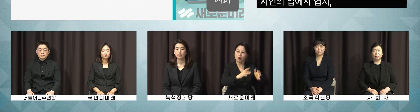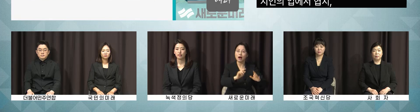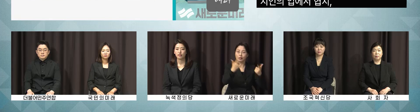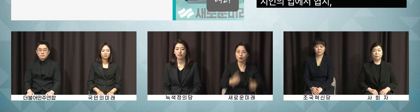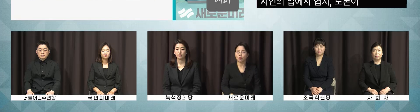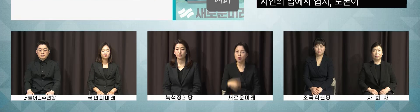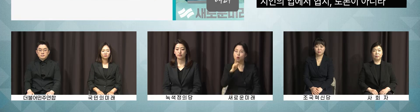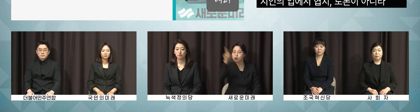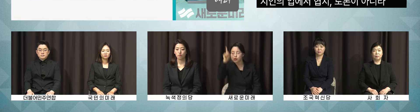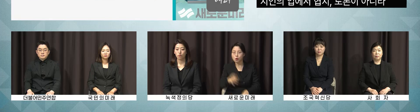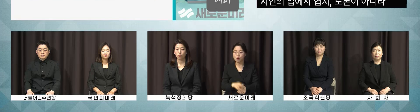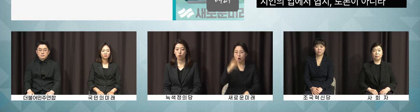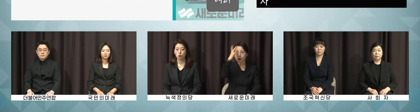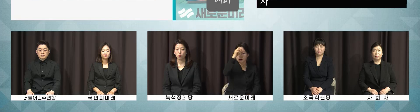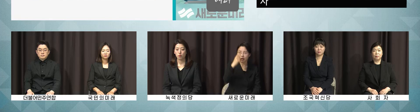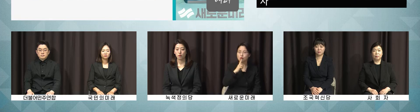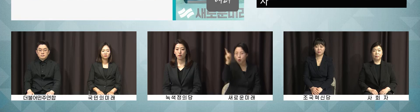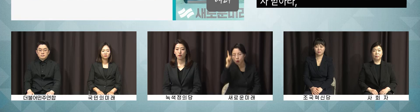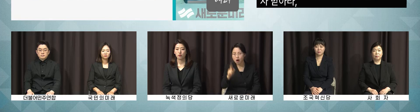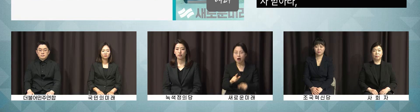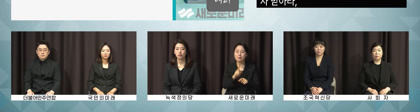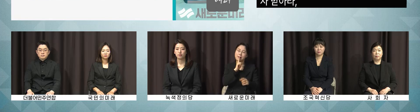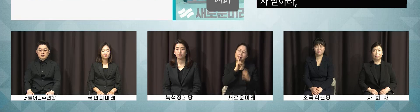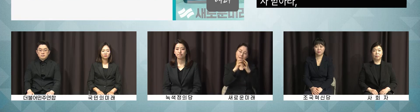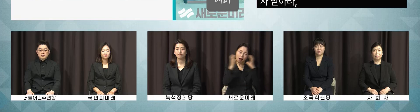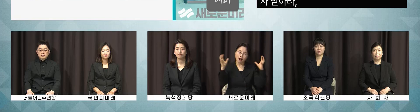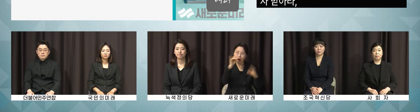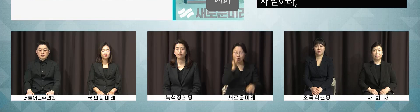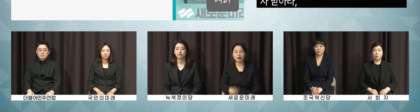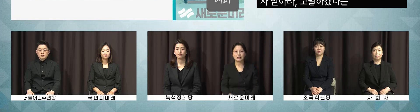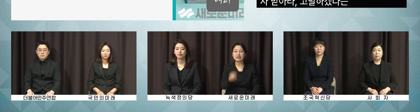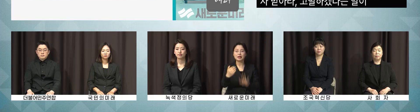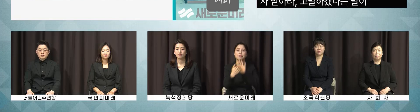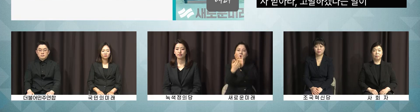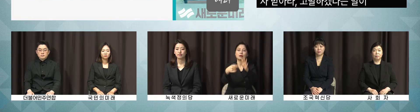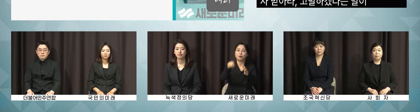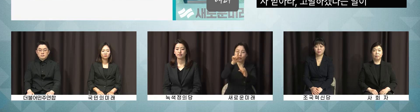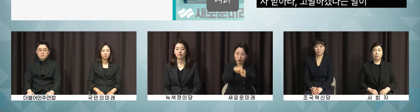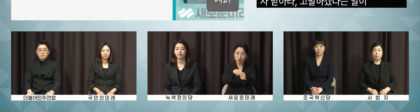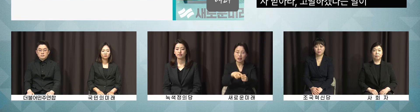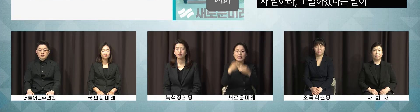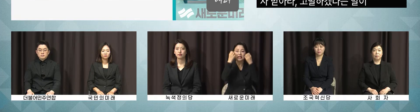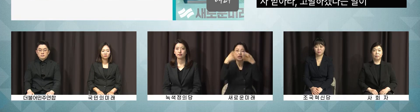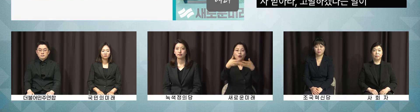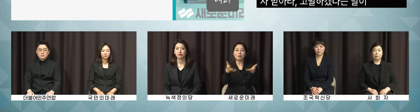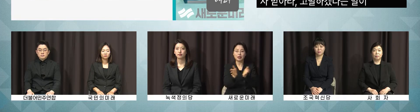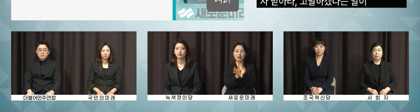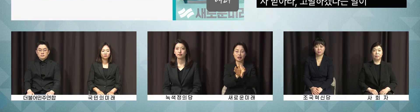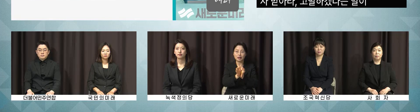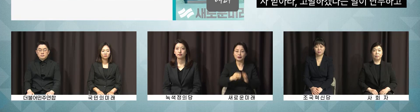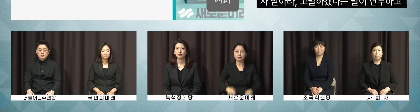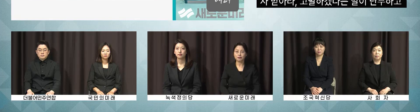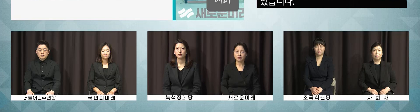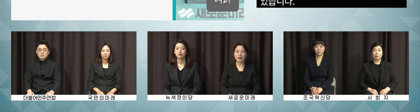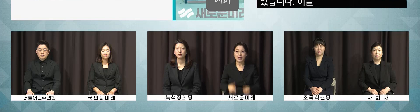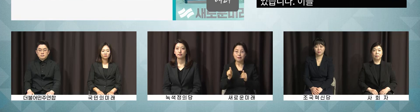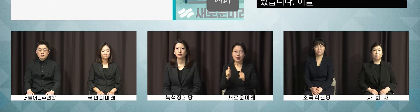수사받아라, 고소하겠다, 고발하겠다라는 말들이 난무하고 있습니다. 이를 막기 위해 새로운 미래는 판검사의